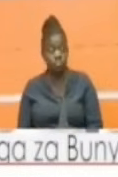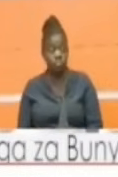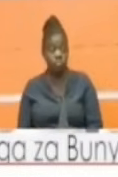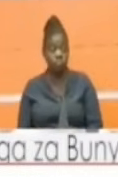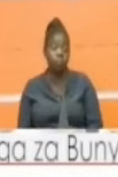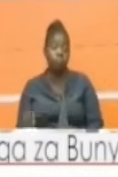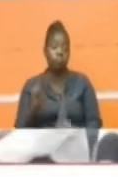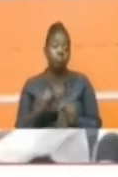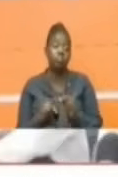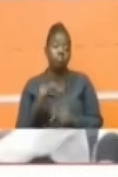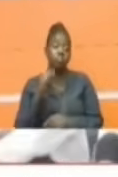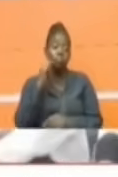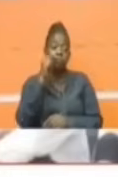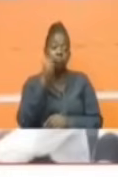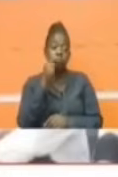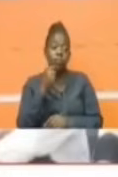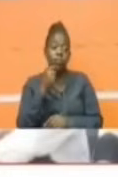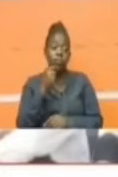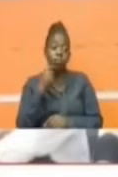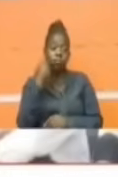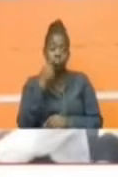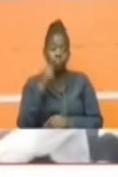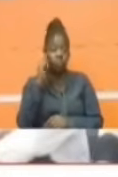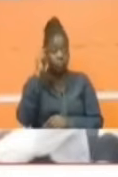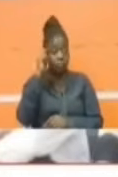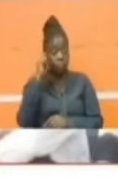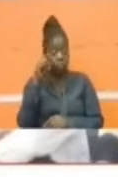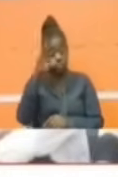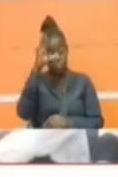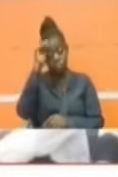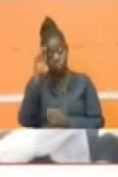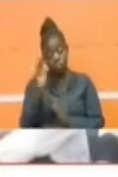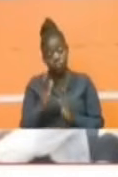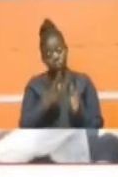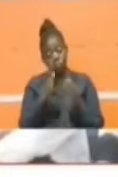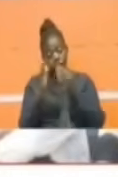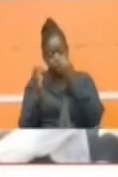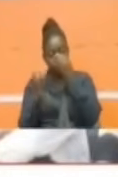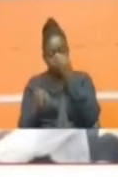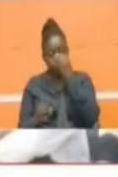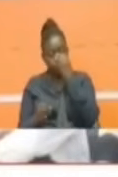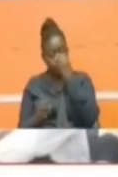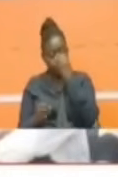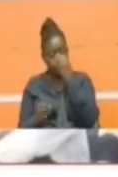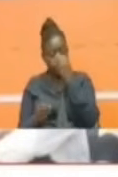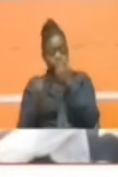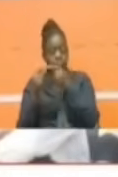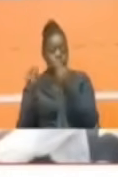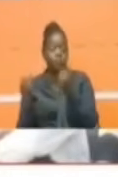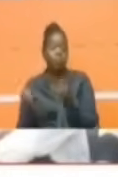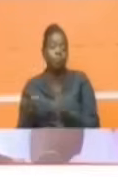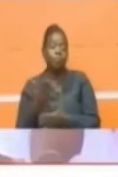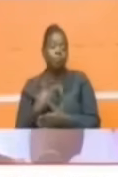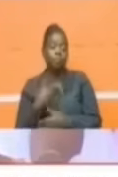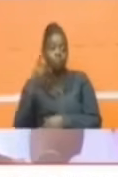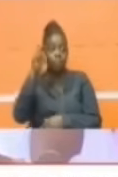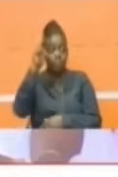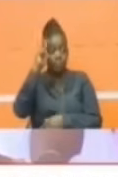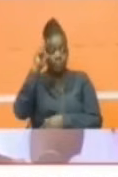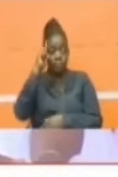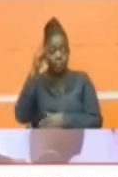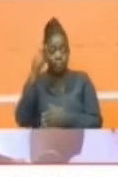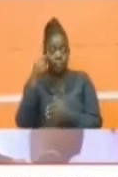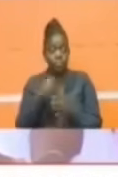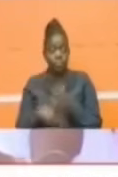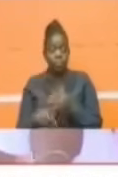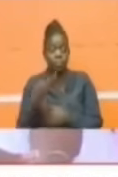thought the education system had ended But here they are, they have the skill. Adegizan